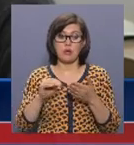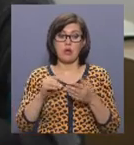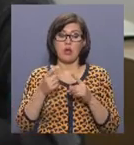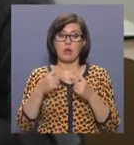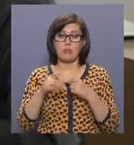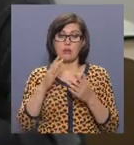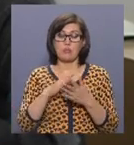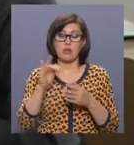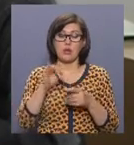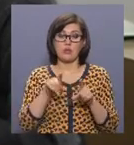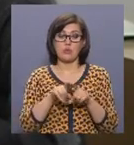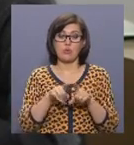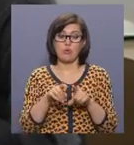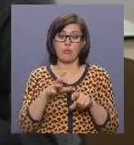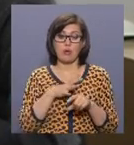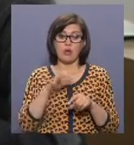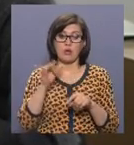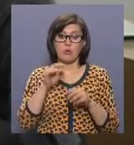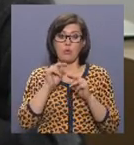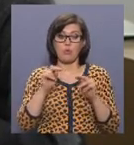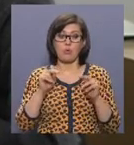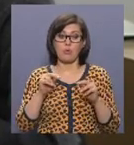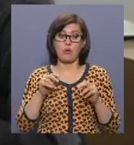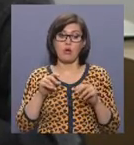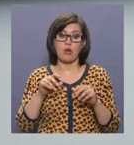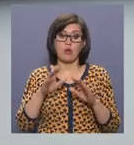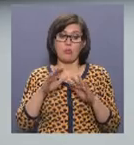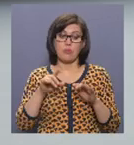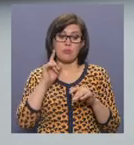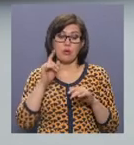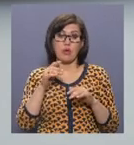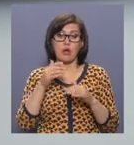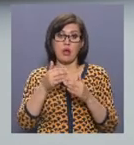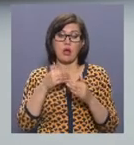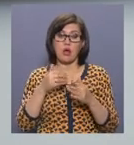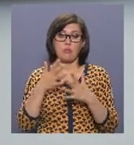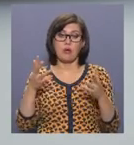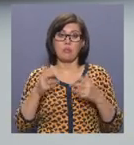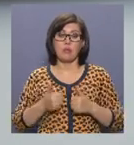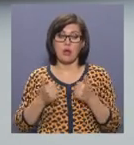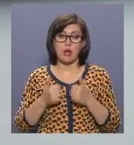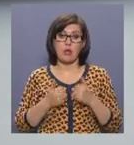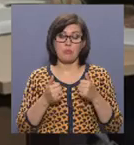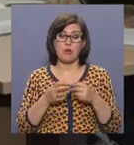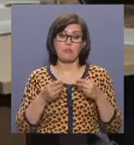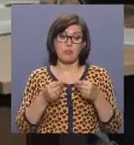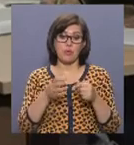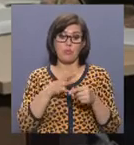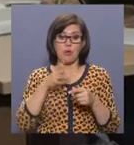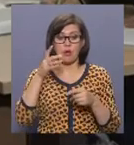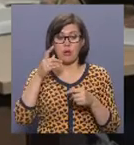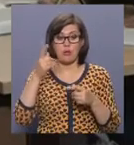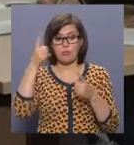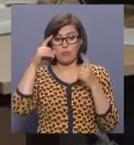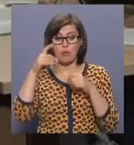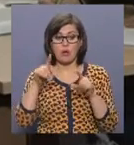бар, бірақ дегенмен де жаңағы оқушыларға үлкен бір алдарына бір ізденімпаздық әкеледі деп өзім ойлаймын. Енді